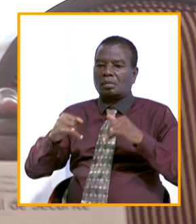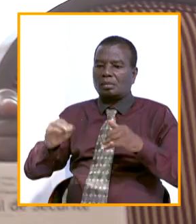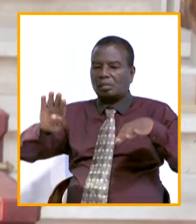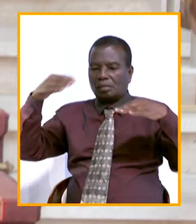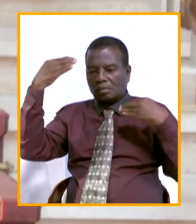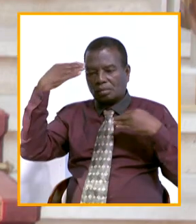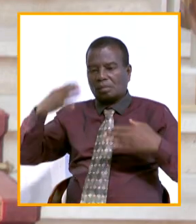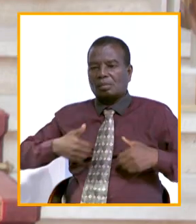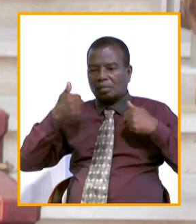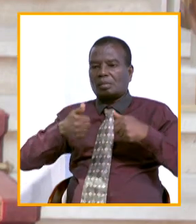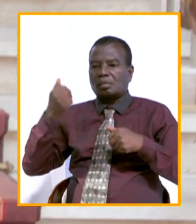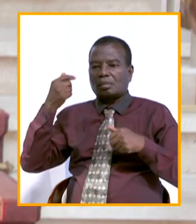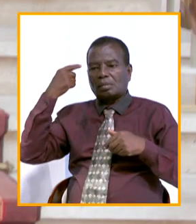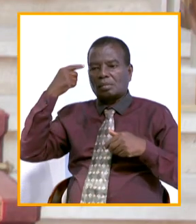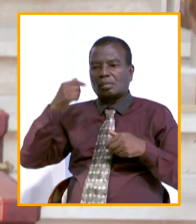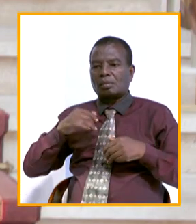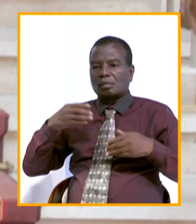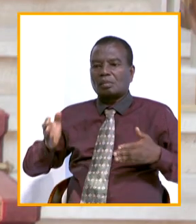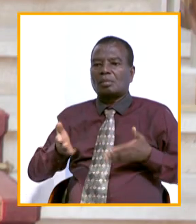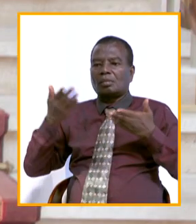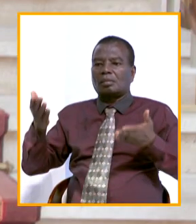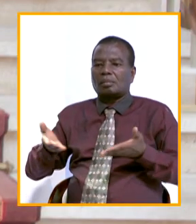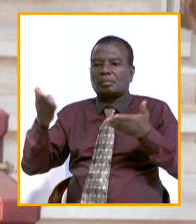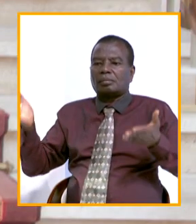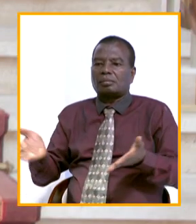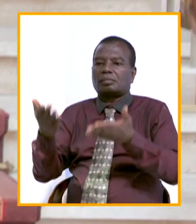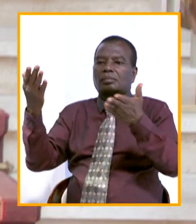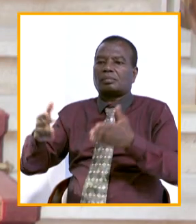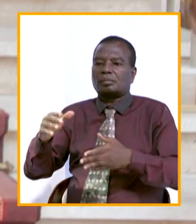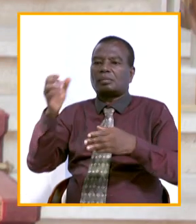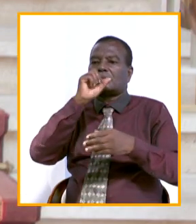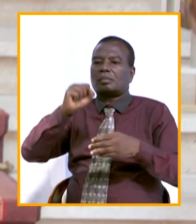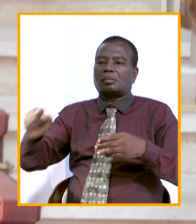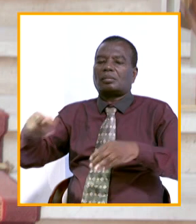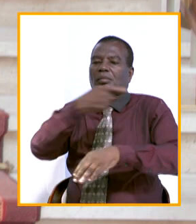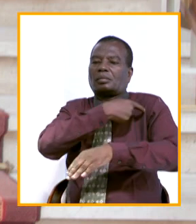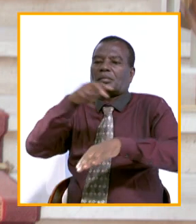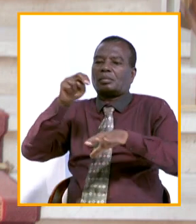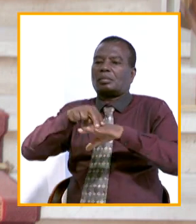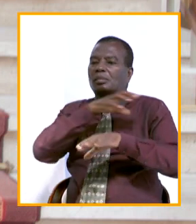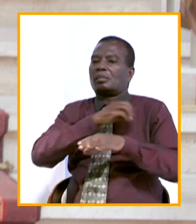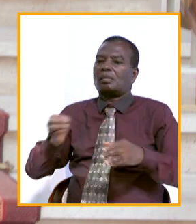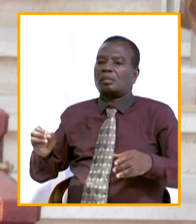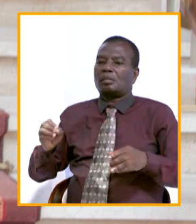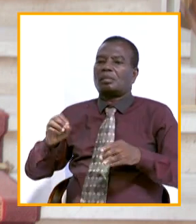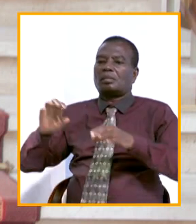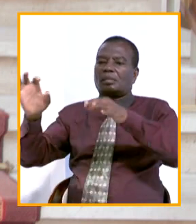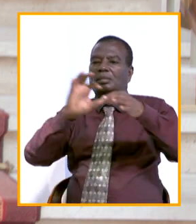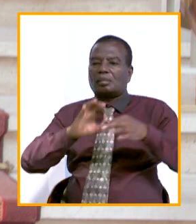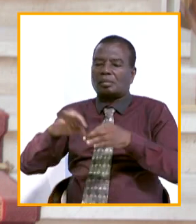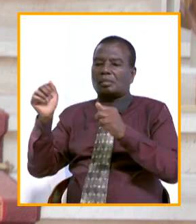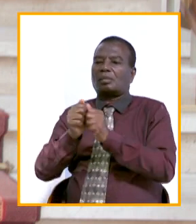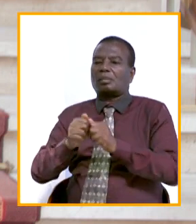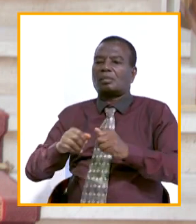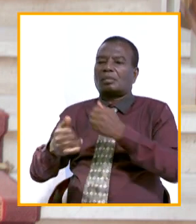la Santé à l'effet d'intensifier la campagne de vaccination et de privilégier la coopération avec les